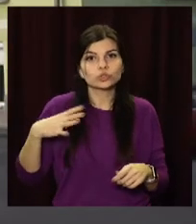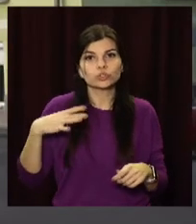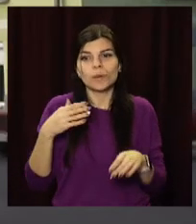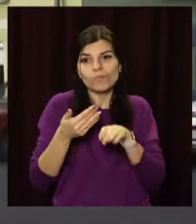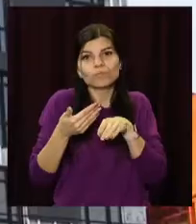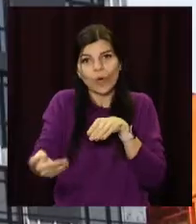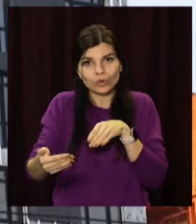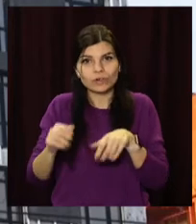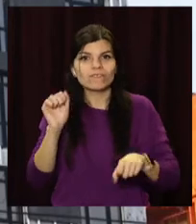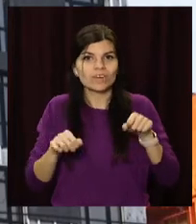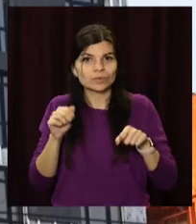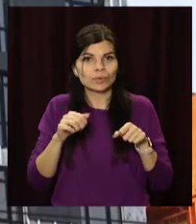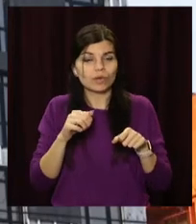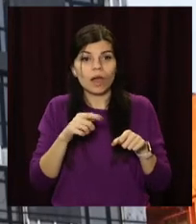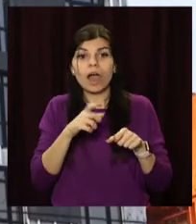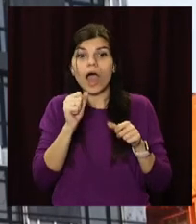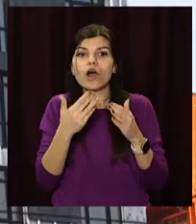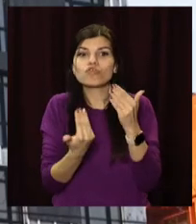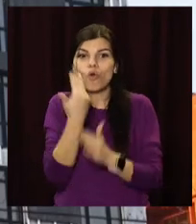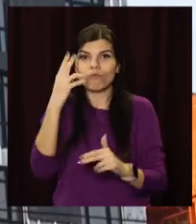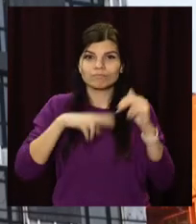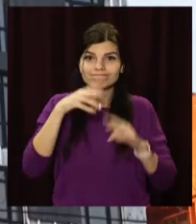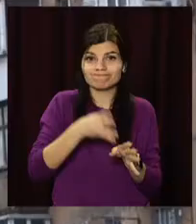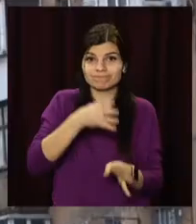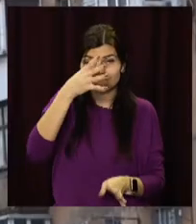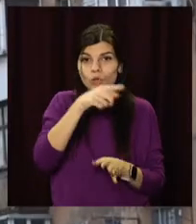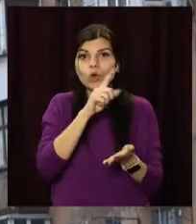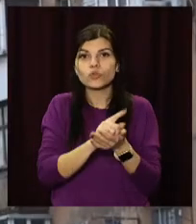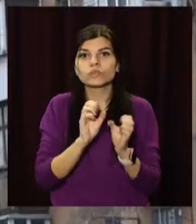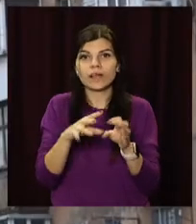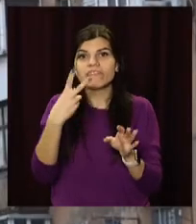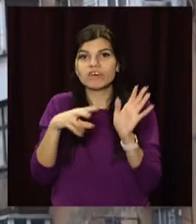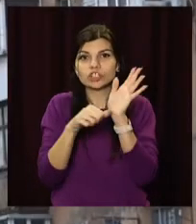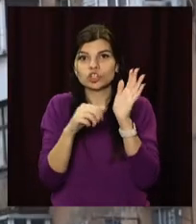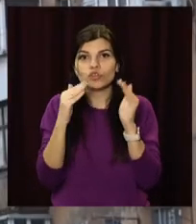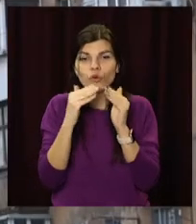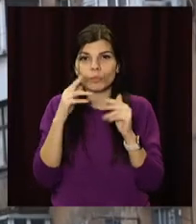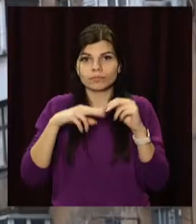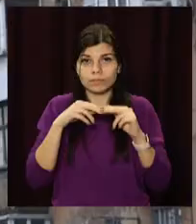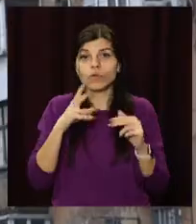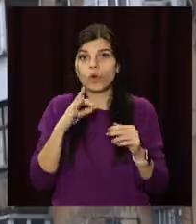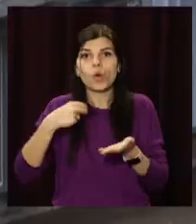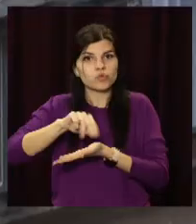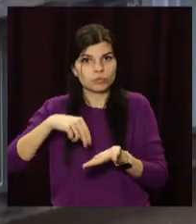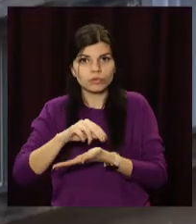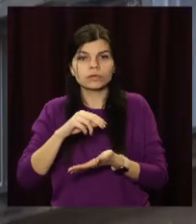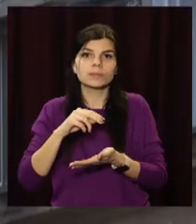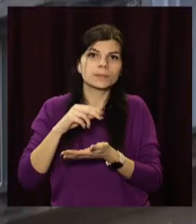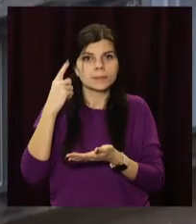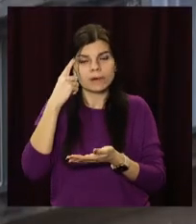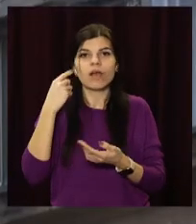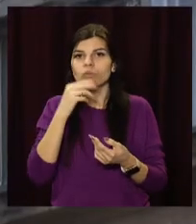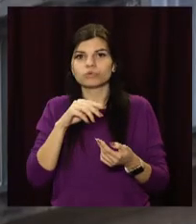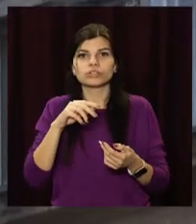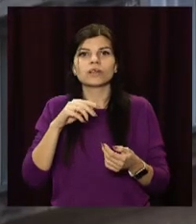сприятливого часу. Що стосується новобудов, то цього року в експлуатацію мають здати аж 26. Однак покупці все ж таки надають перевагу